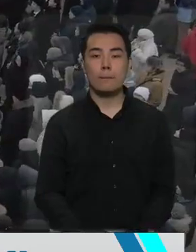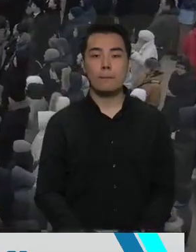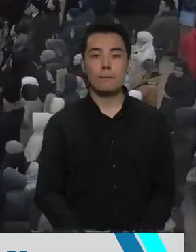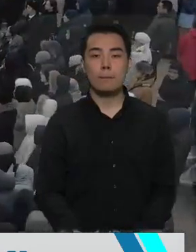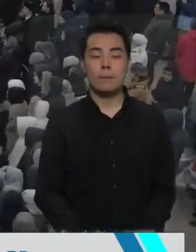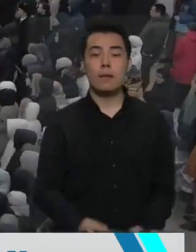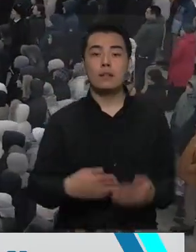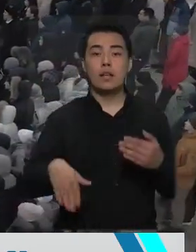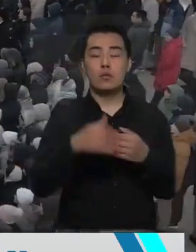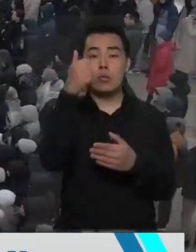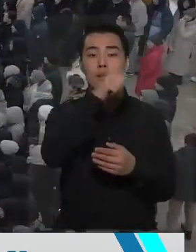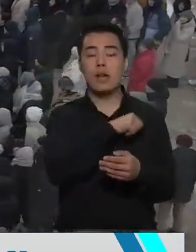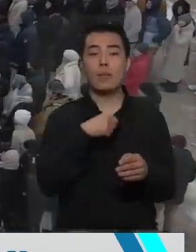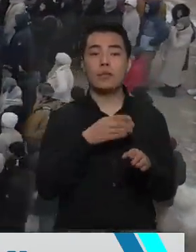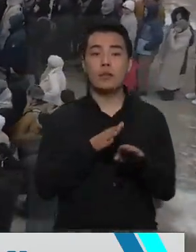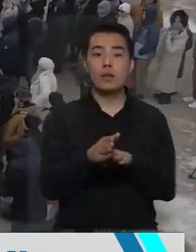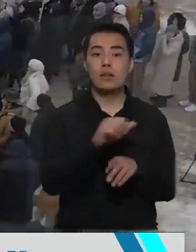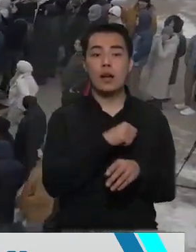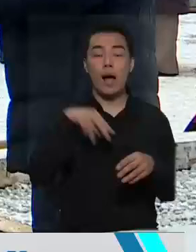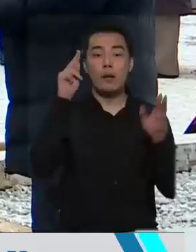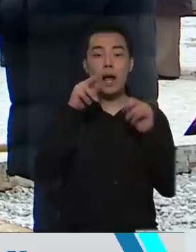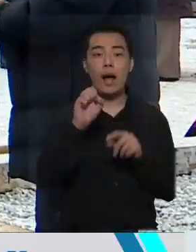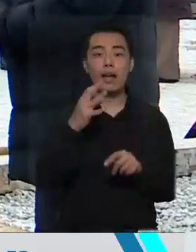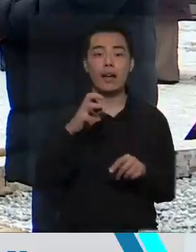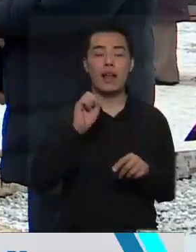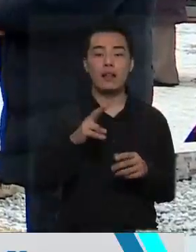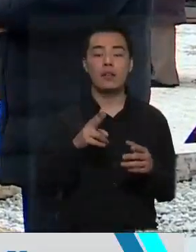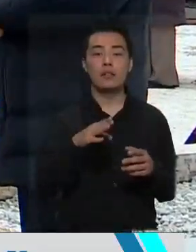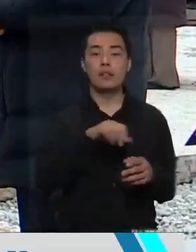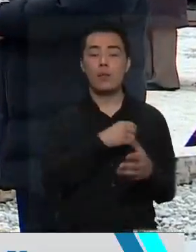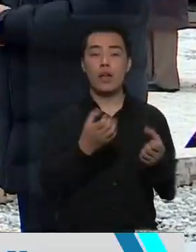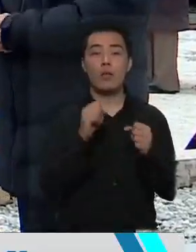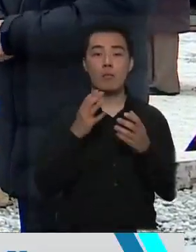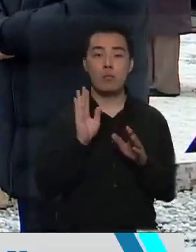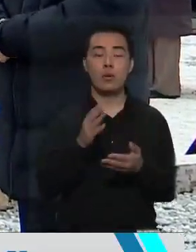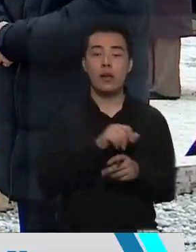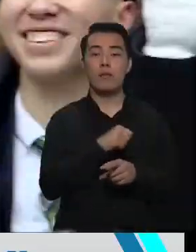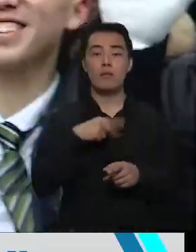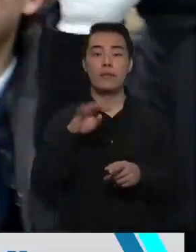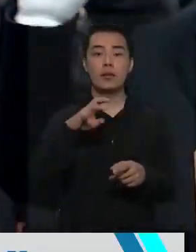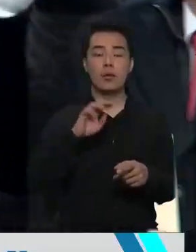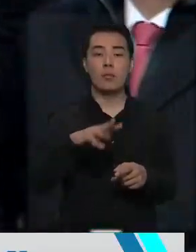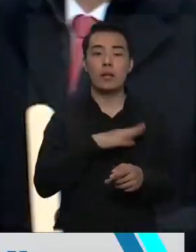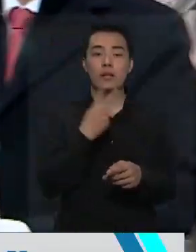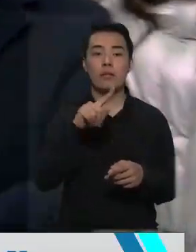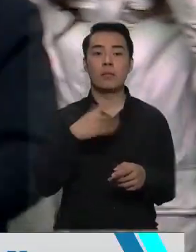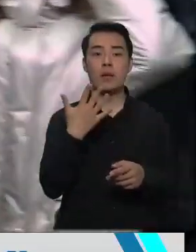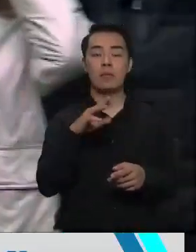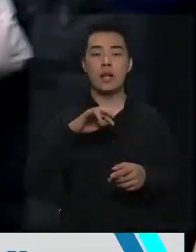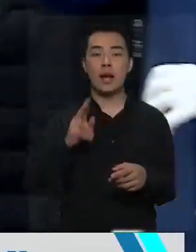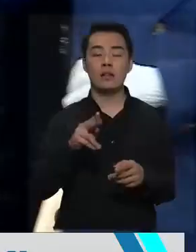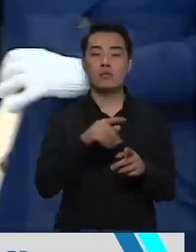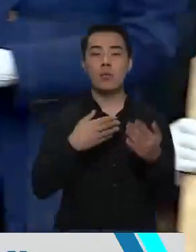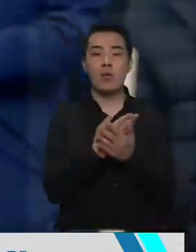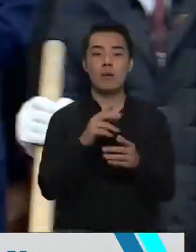Со следующего года дополнительное образование вайконат станет еще доступнее группа компаний Freedom выделила два с половиной миллиарда тенге на строительство